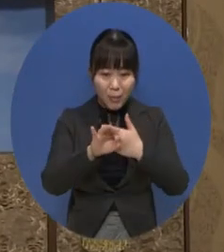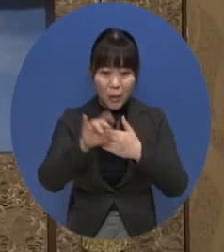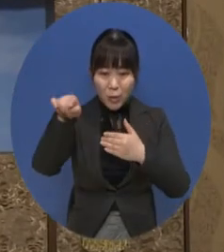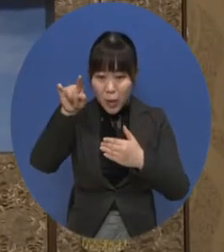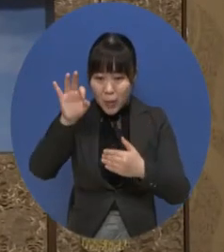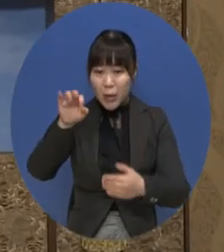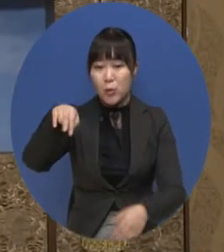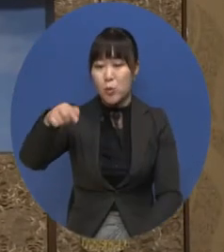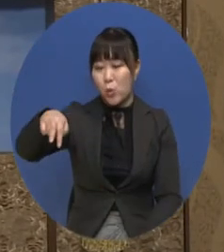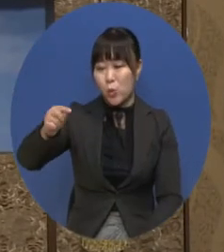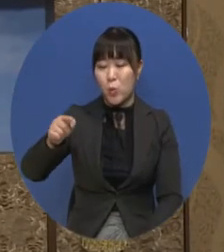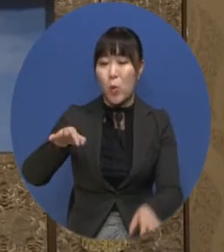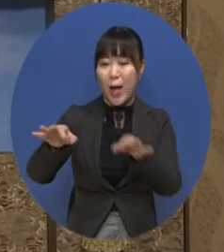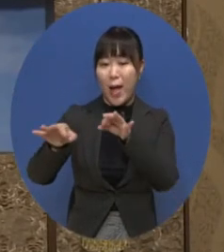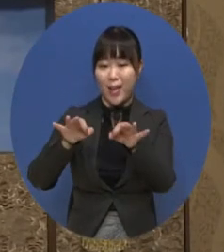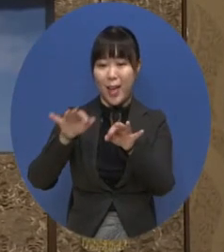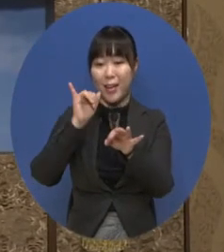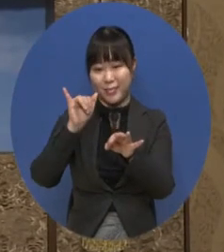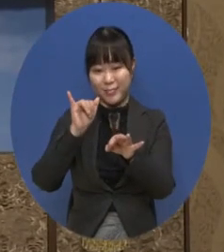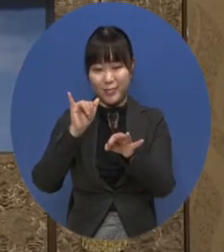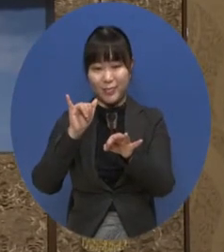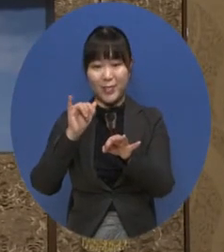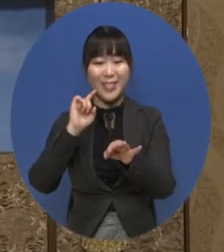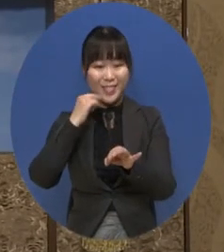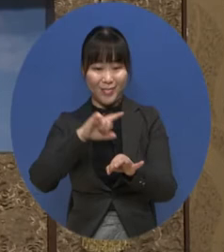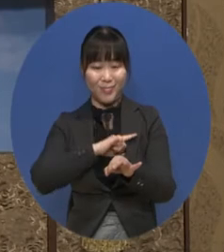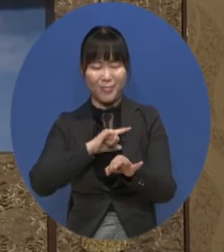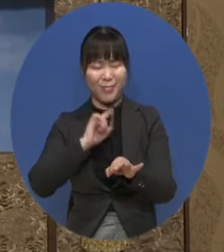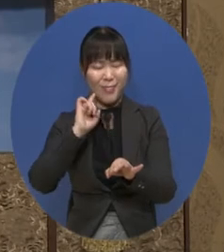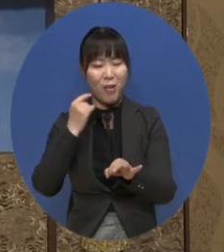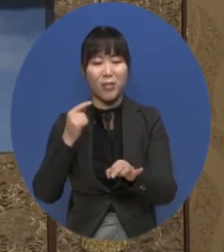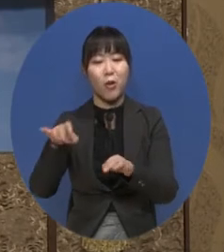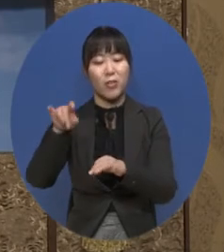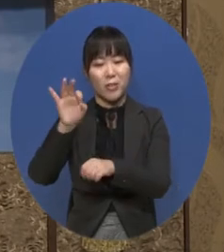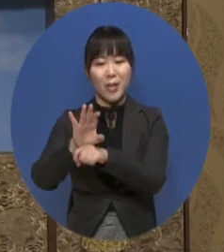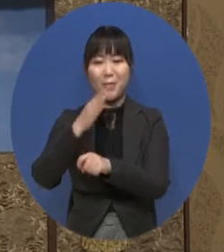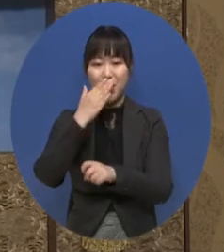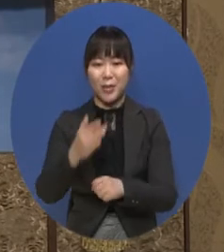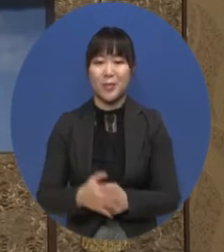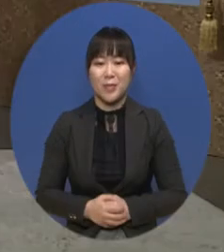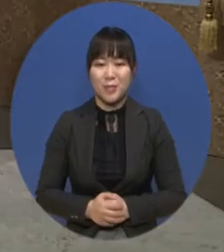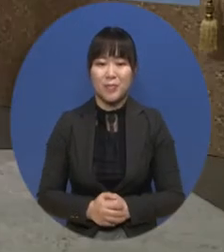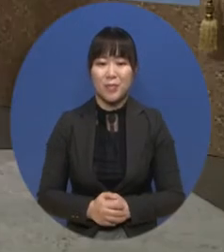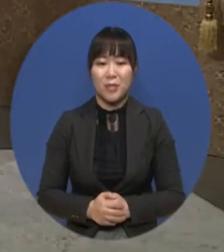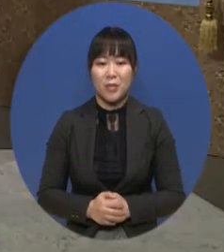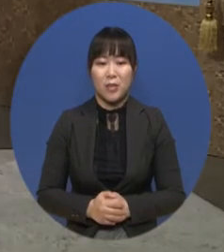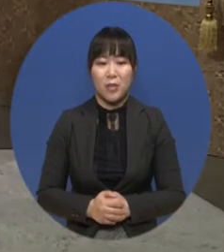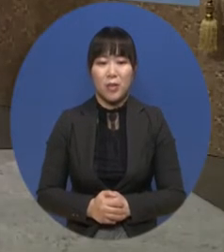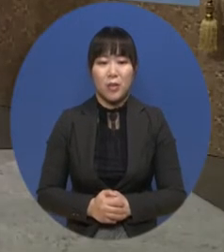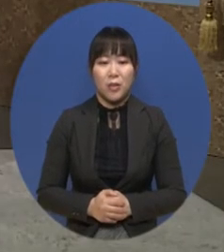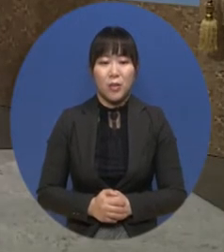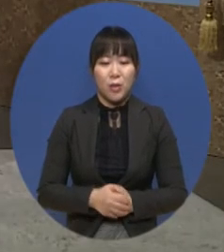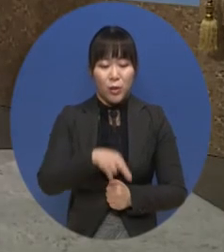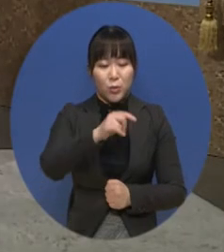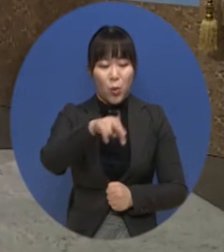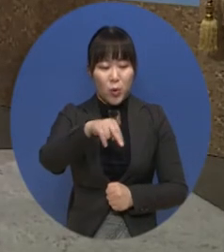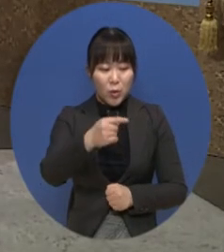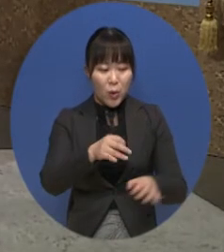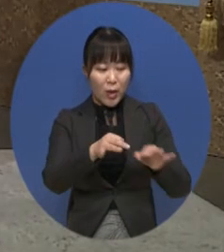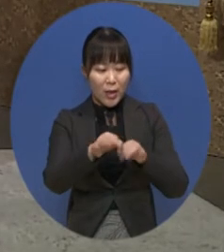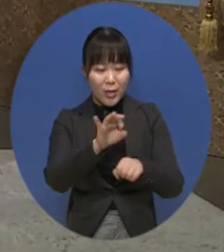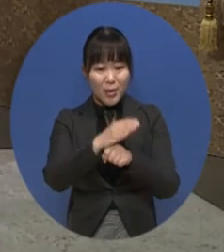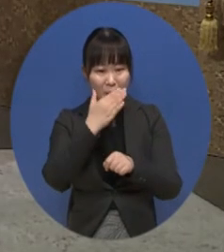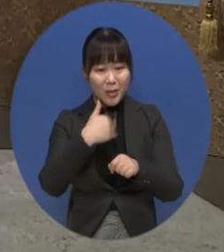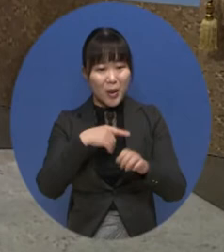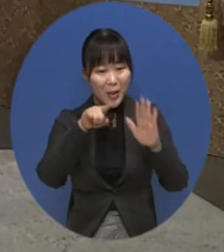중에 소소 가게가 있어요. 아, 소소 가게요? 예쁘죠, 네. 여러분. 네, 거기서 구입하실 수 있어요. 소소 가게에서 네. 구매할 수 있구나. 네.